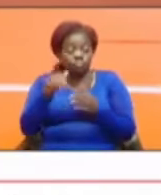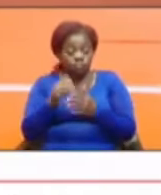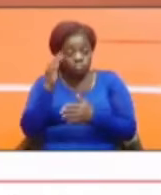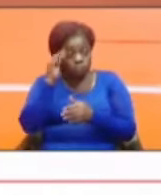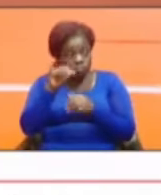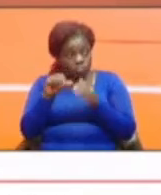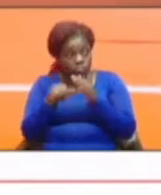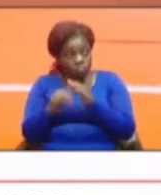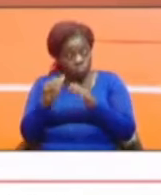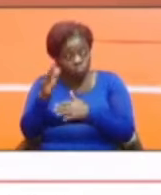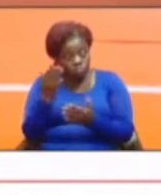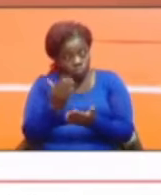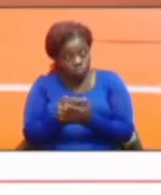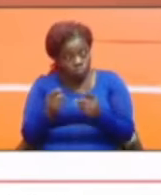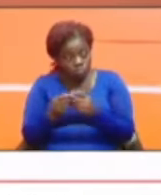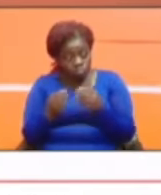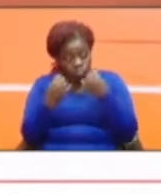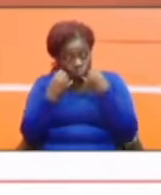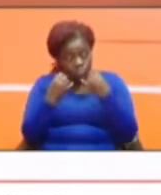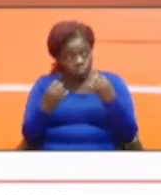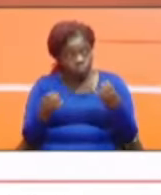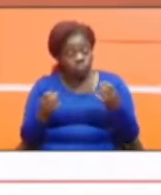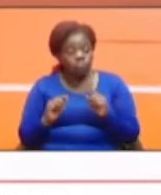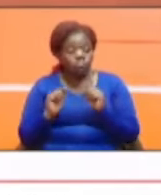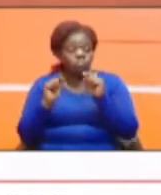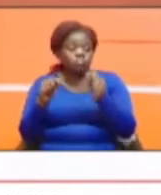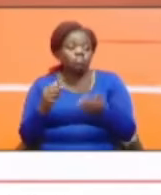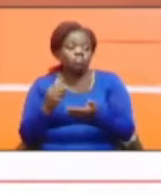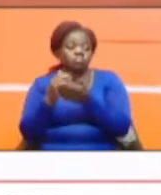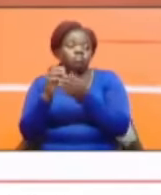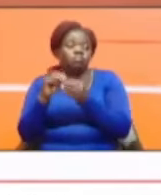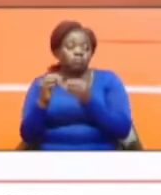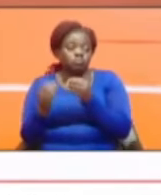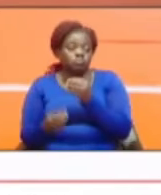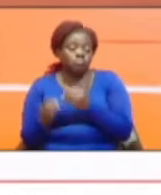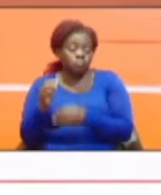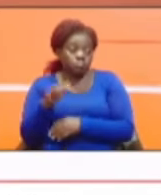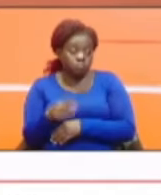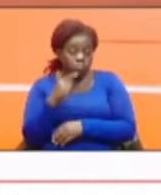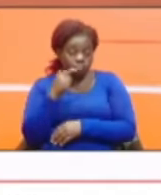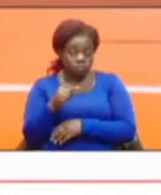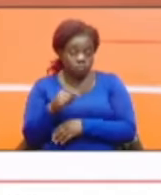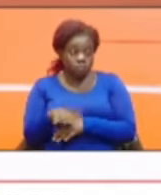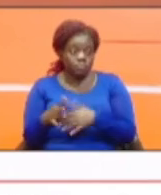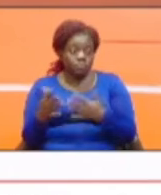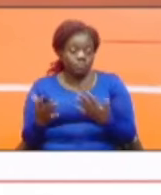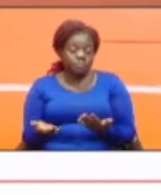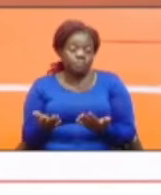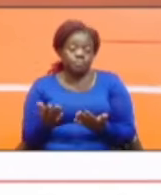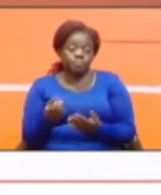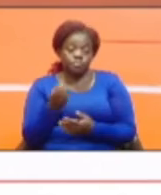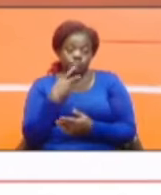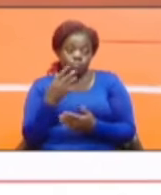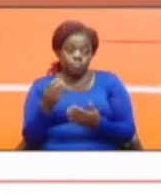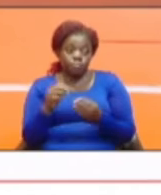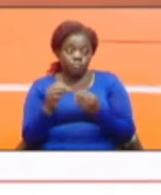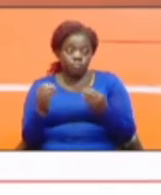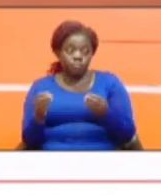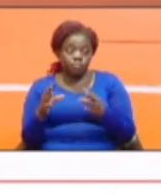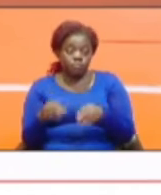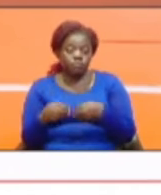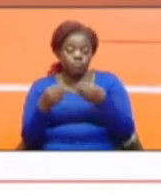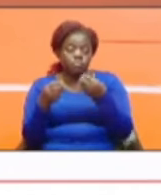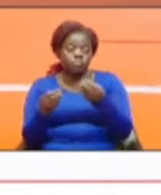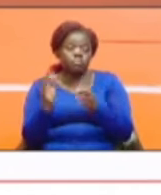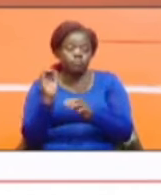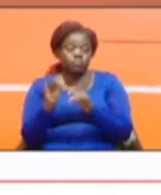era mbakoowoola nga bwenna bategeezezza mujje muyambe omwana ono. Agamba nti baloko bajjanjabidde omwana ono aziweerezaako omuwatisi